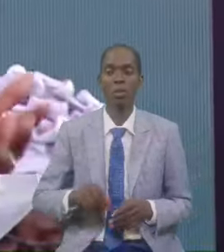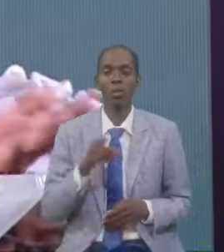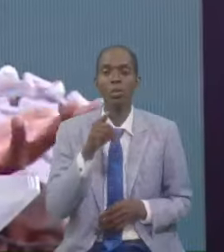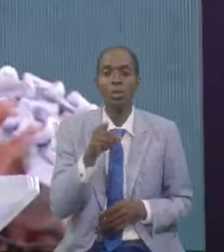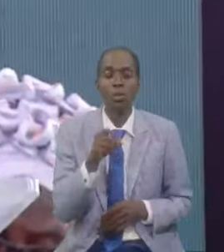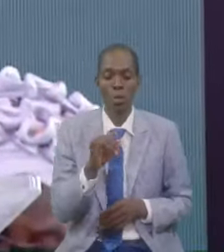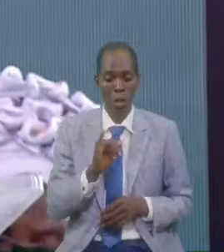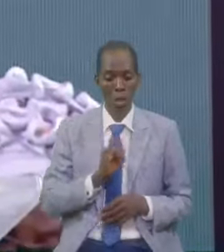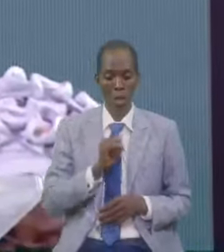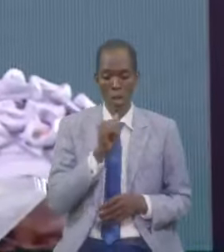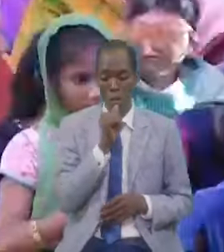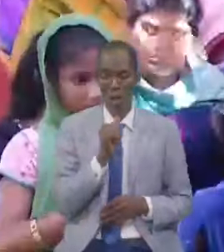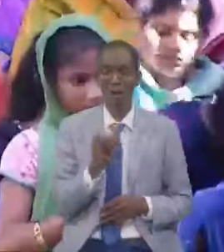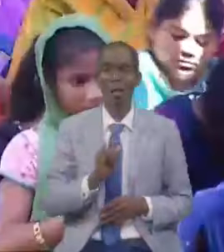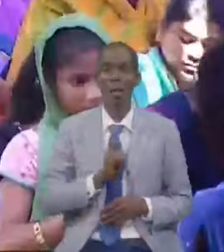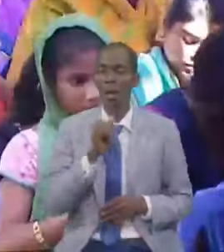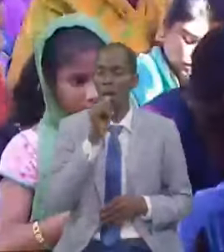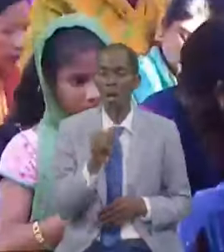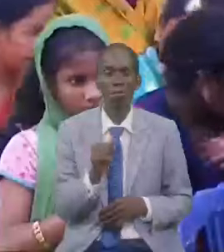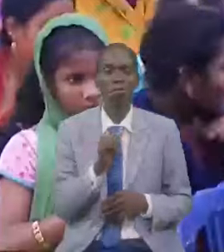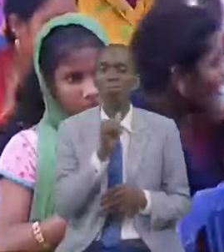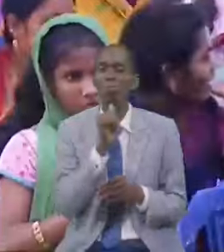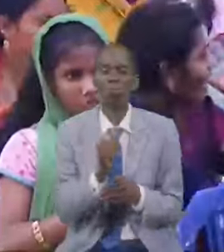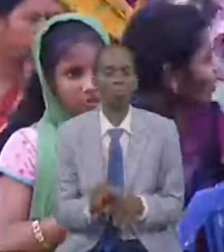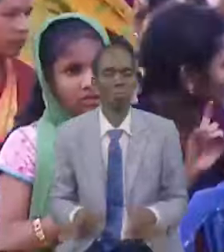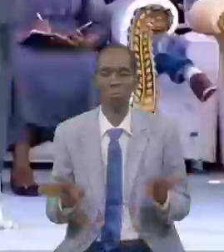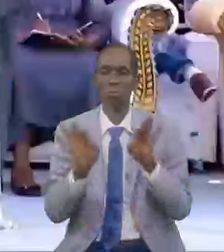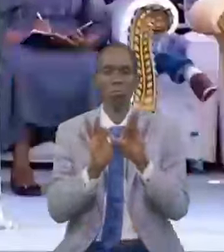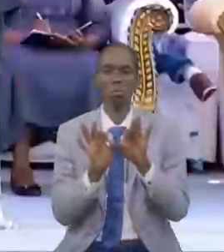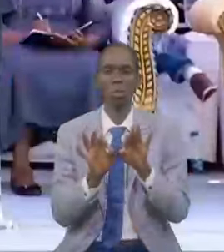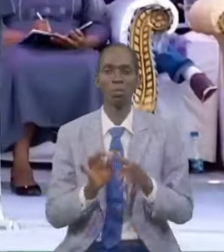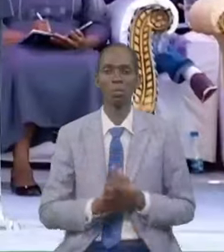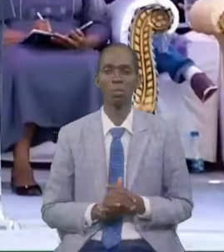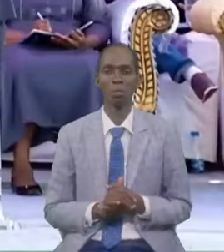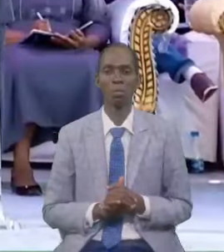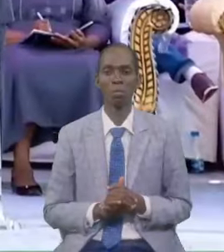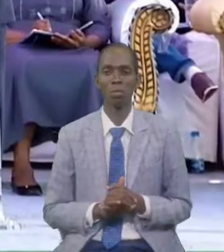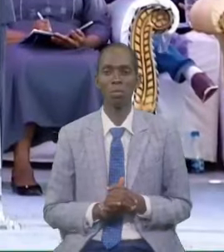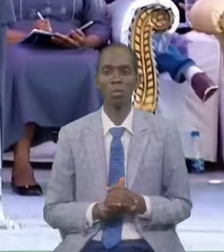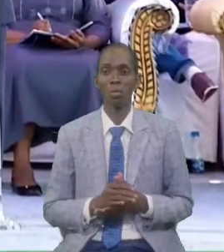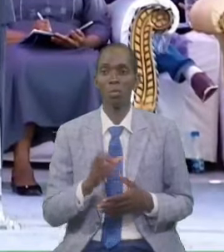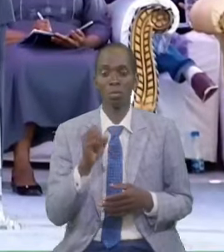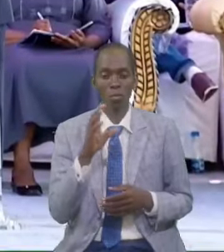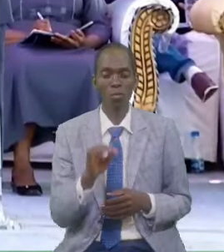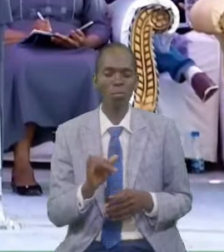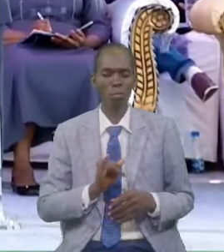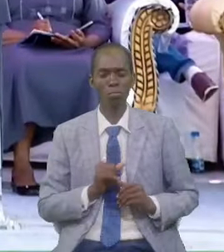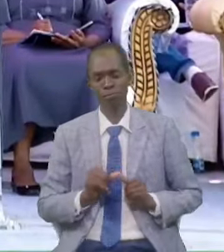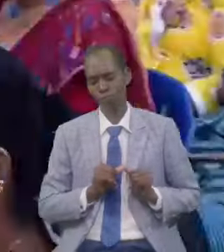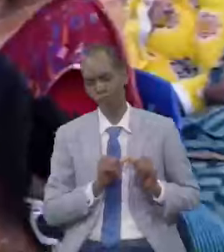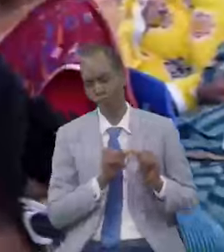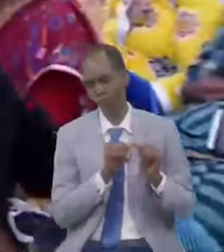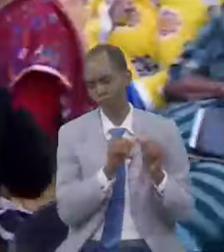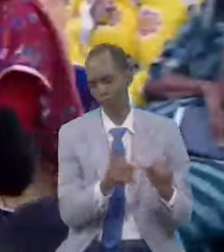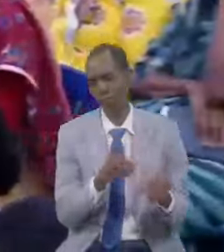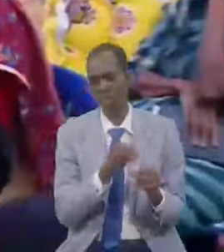a non-essential. దాని అర్థం నేను అవసరమైన వాణ్ణి కాదు అని. And so I carried on a number of years. కనుక ఇన్ని